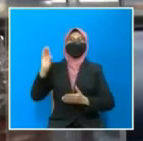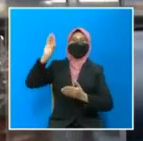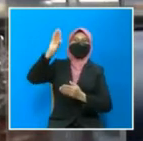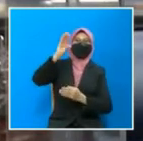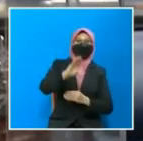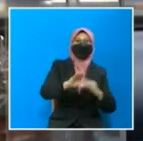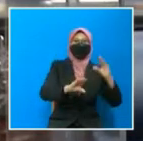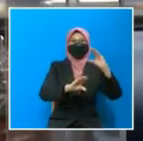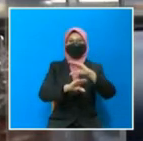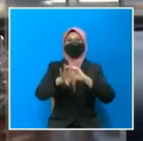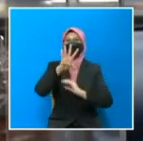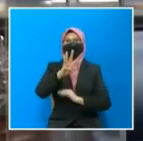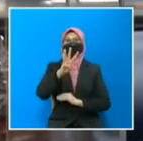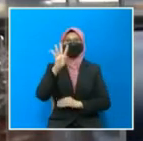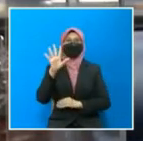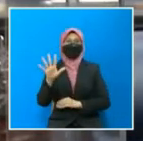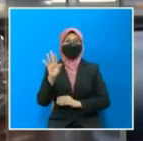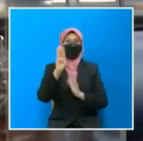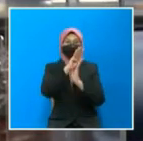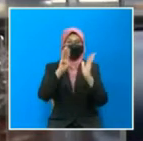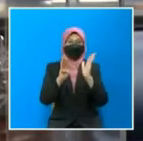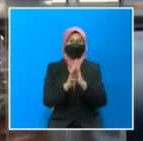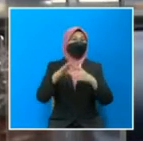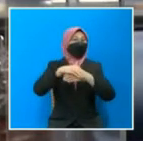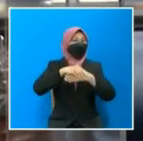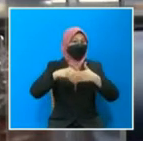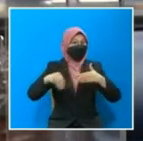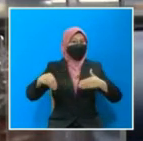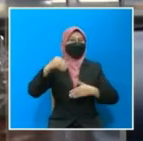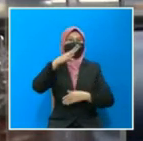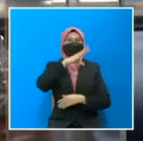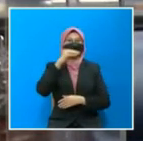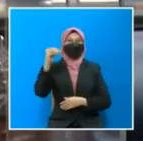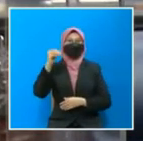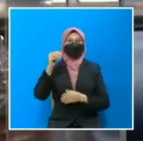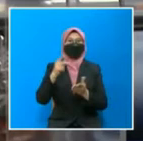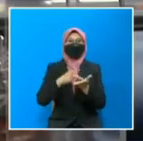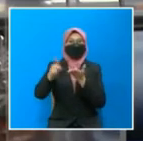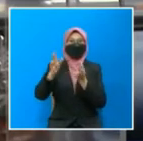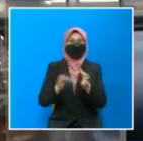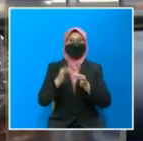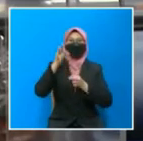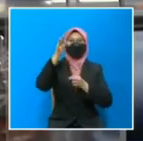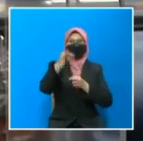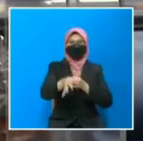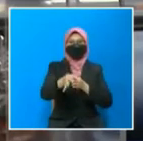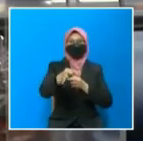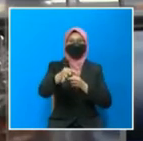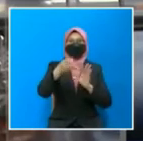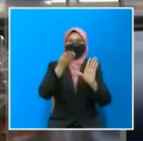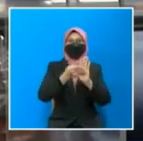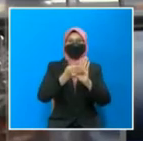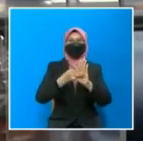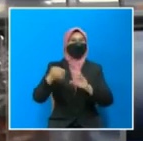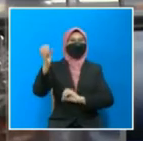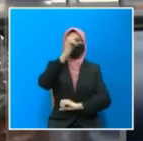tambahan sebanyak RM45 bilion dan juga moratorium pinjaman bank tanpa faedah